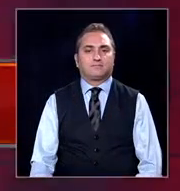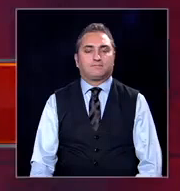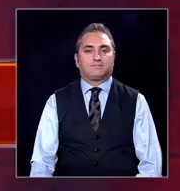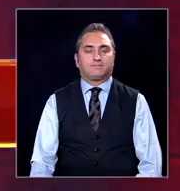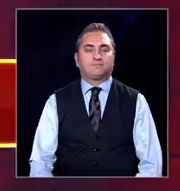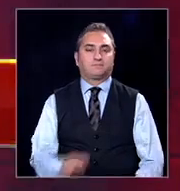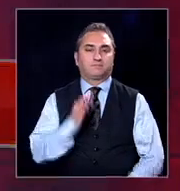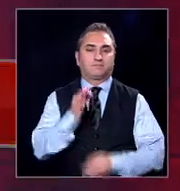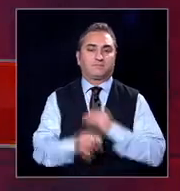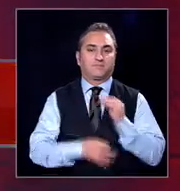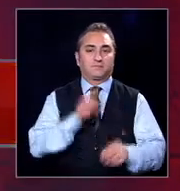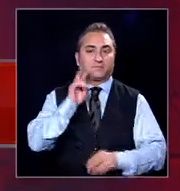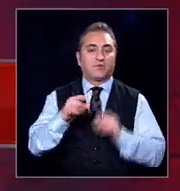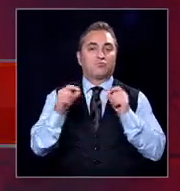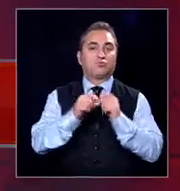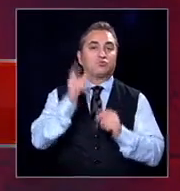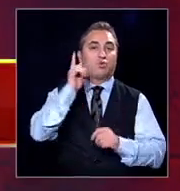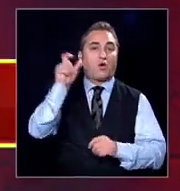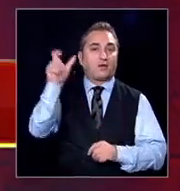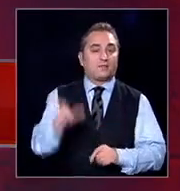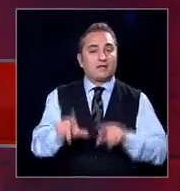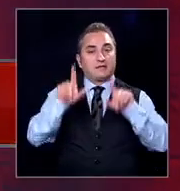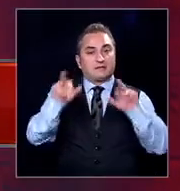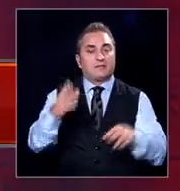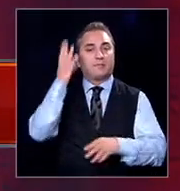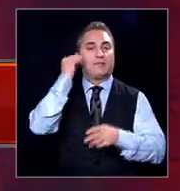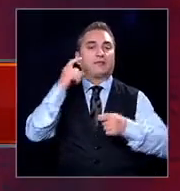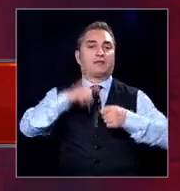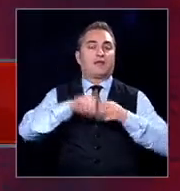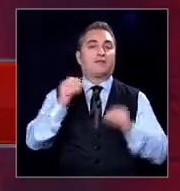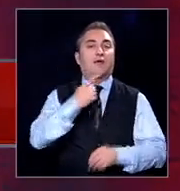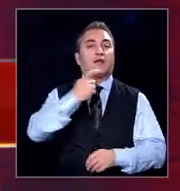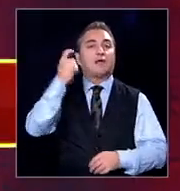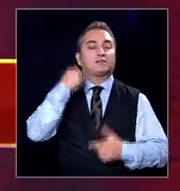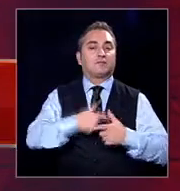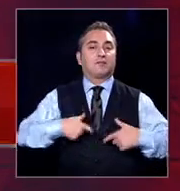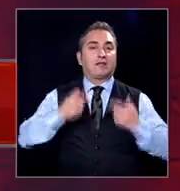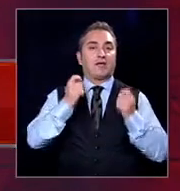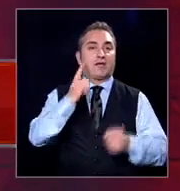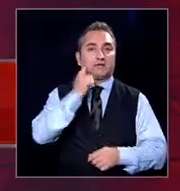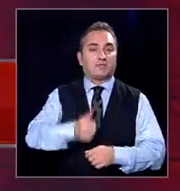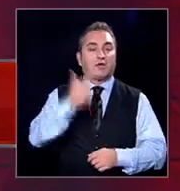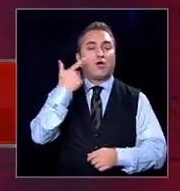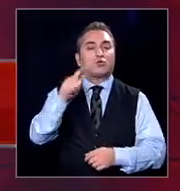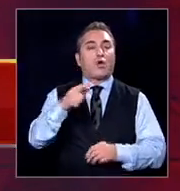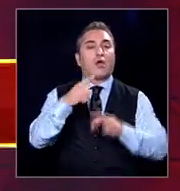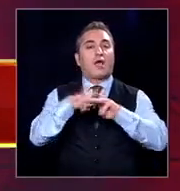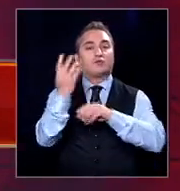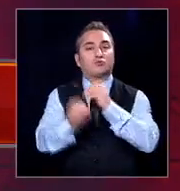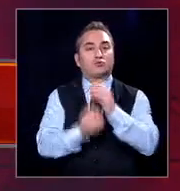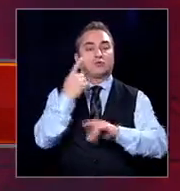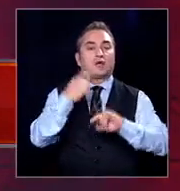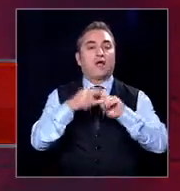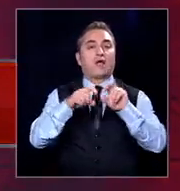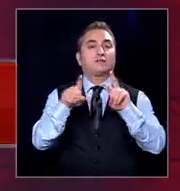geçecek. Şimdi haberde izlediğiniz Burcu öğretmen gibi değerler için bir tanımlama var aslında. Eski Milli Eğitim Bakanı hem de köy enstitülerinin kurucusu Hasan Ali